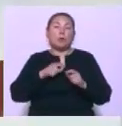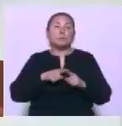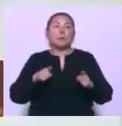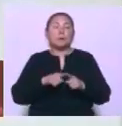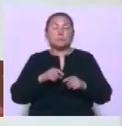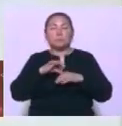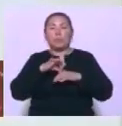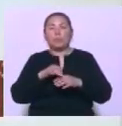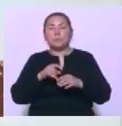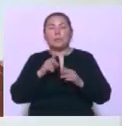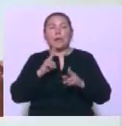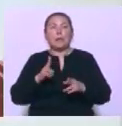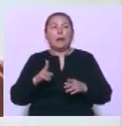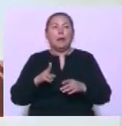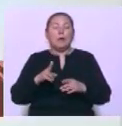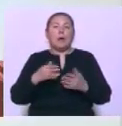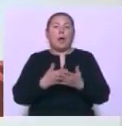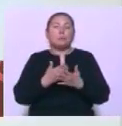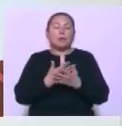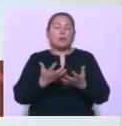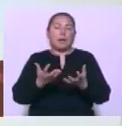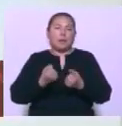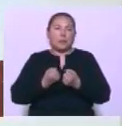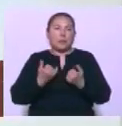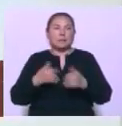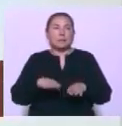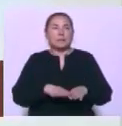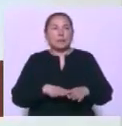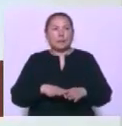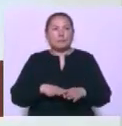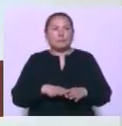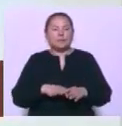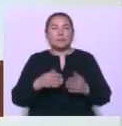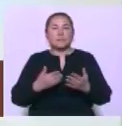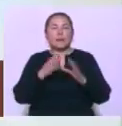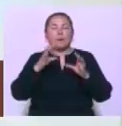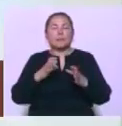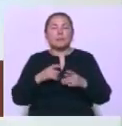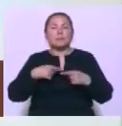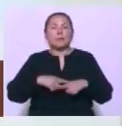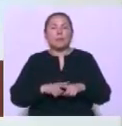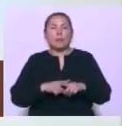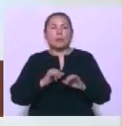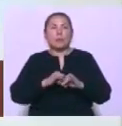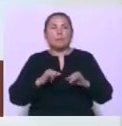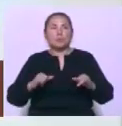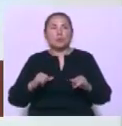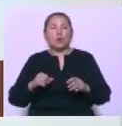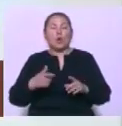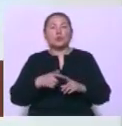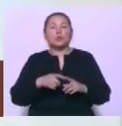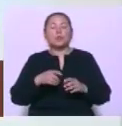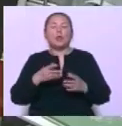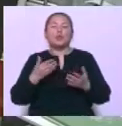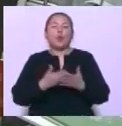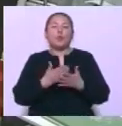біз өте жаңа құнды ақпараттарды ала отырып, қазіргі таңның заманына сай жаңа технологияны дамыту жөнінде өте құнды